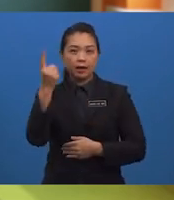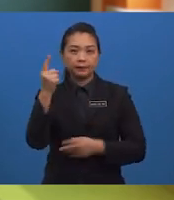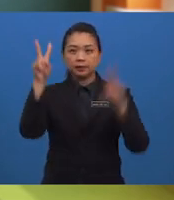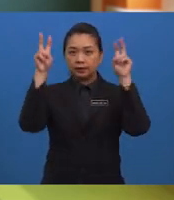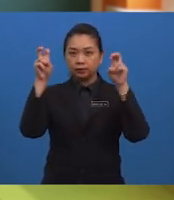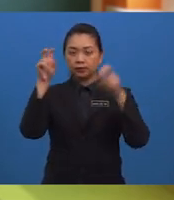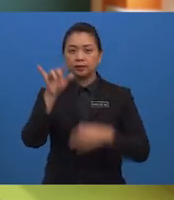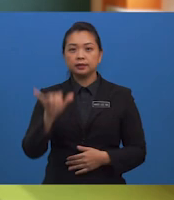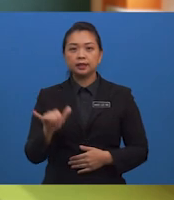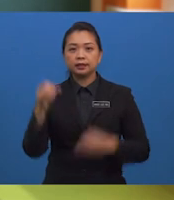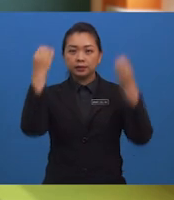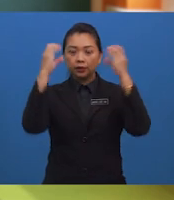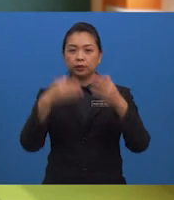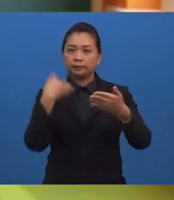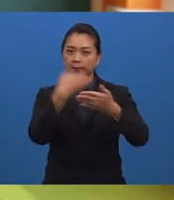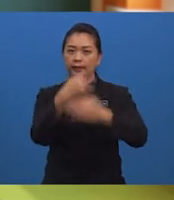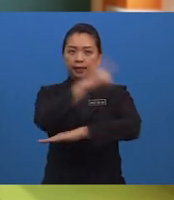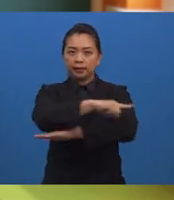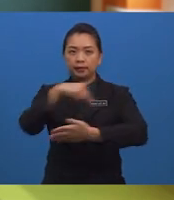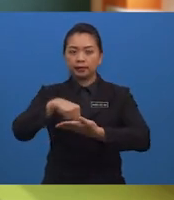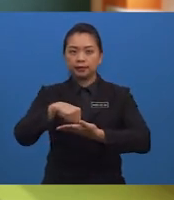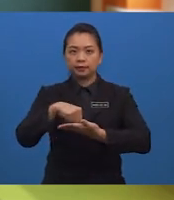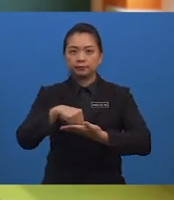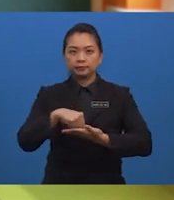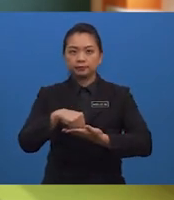memahami tajuk yang cikgu sampaikan untuk hari ini.